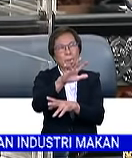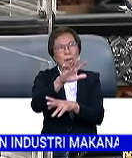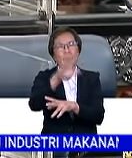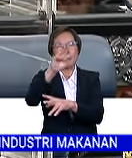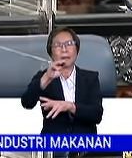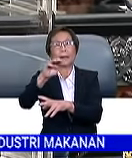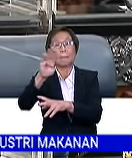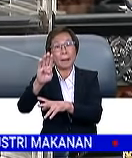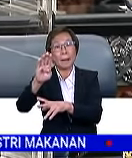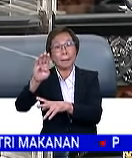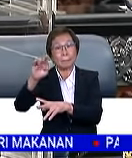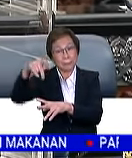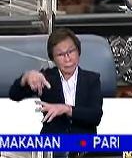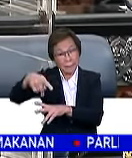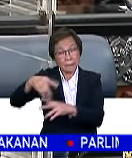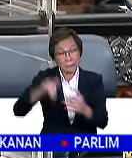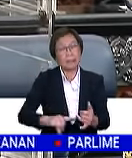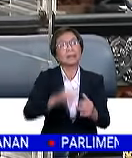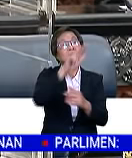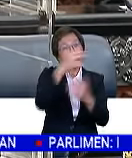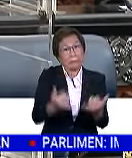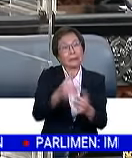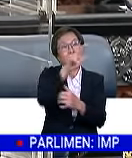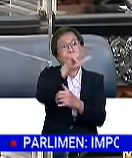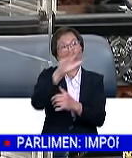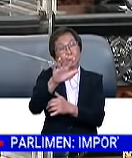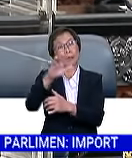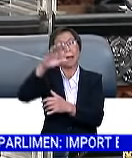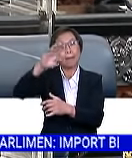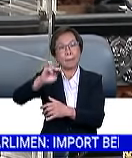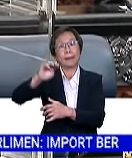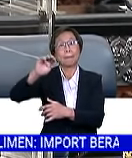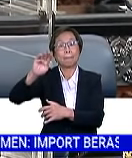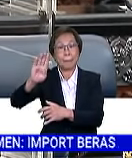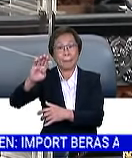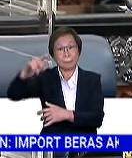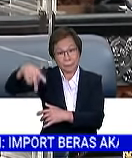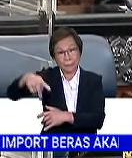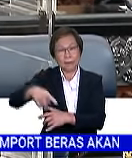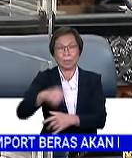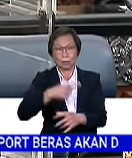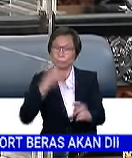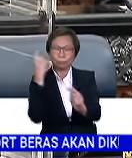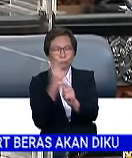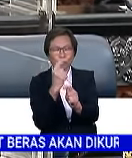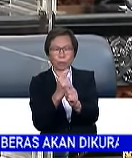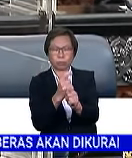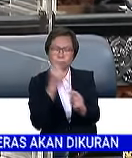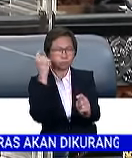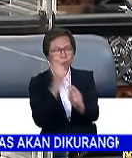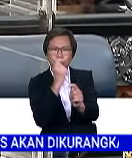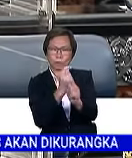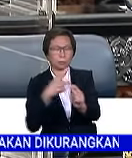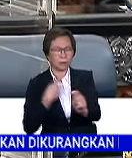megabyte per second sekarang kepada kira-kira 35 megabyte per second. Jadi itu benchmark yang telah kita tetapkan untuk seluruh